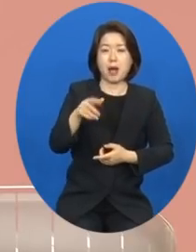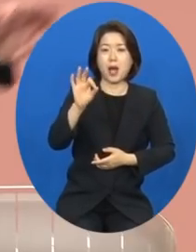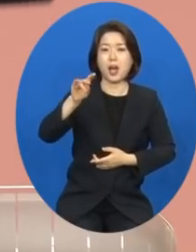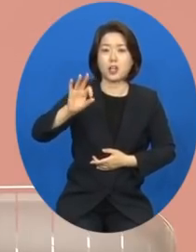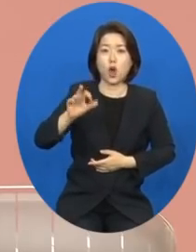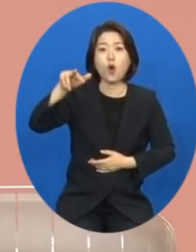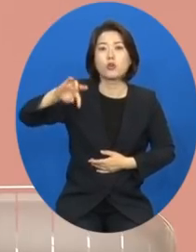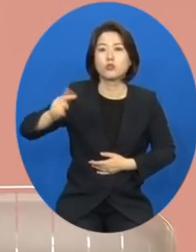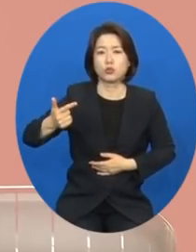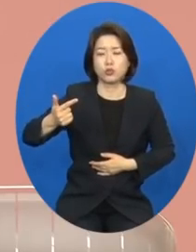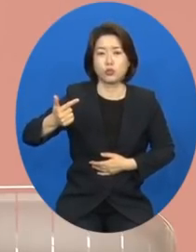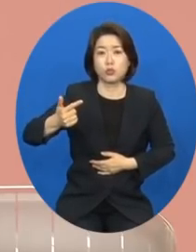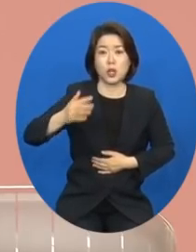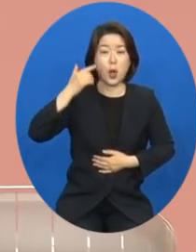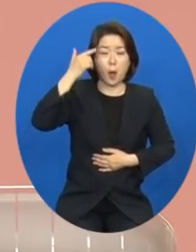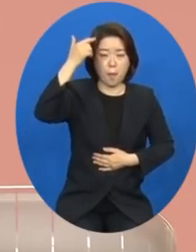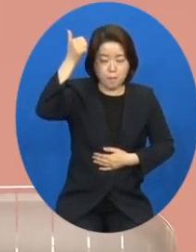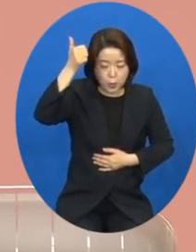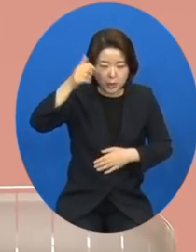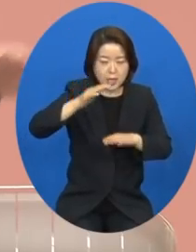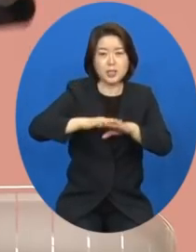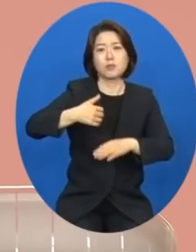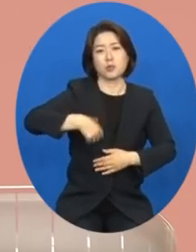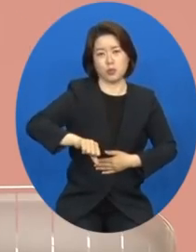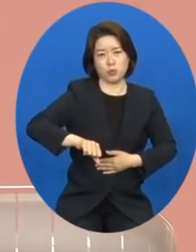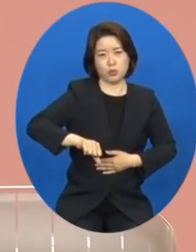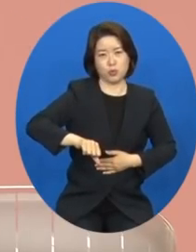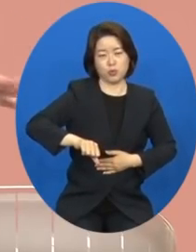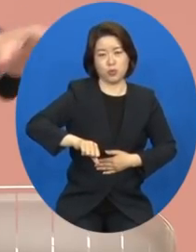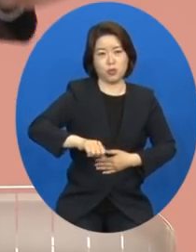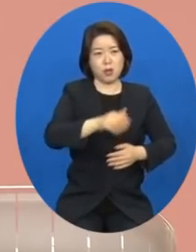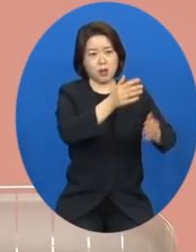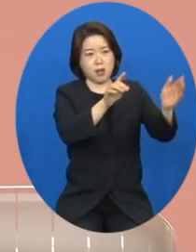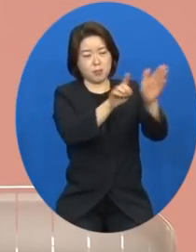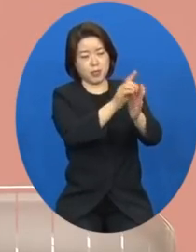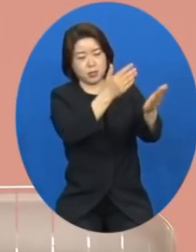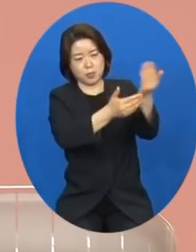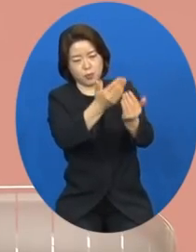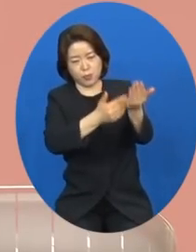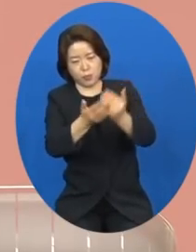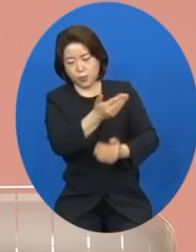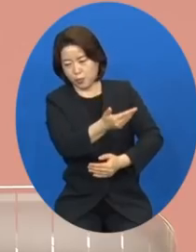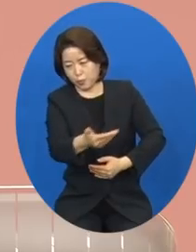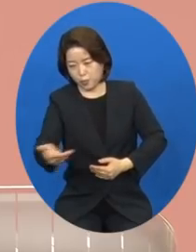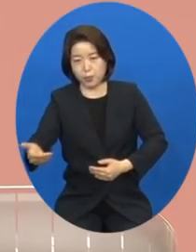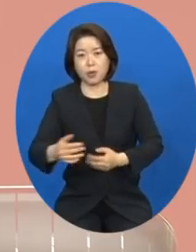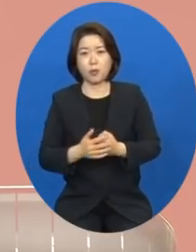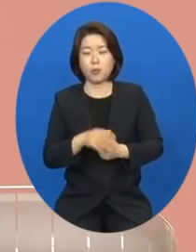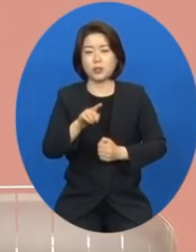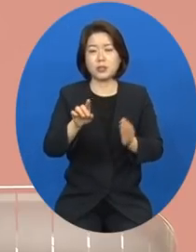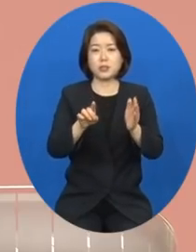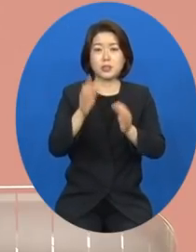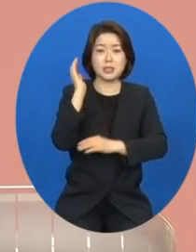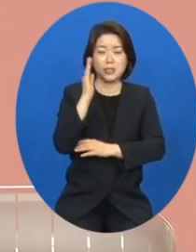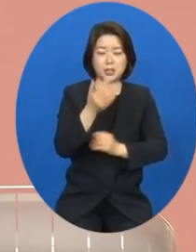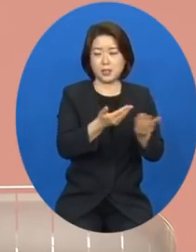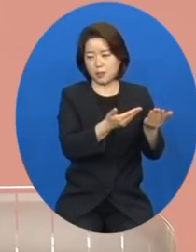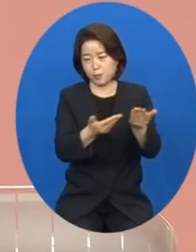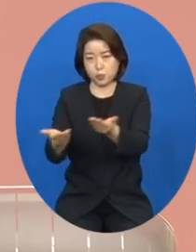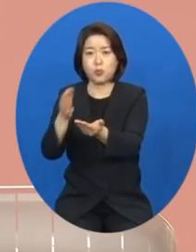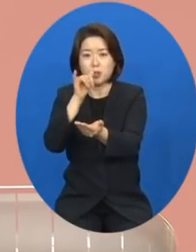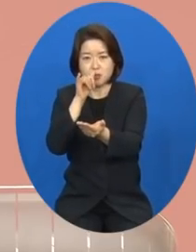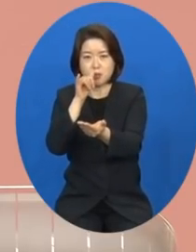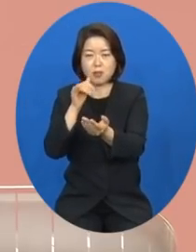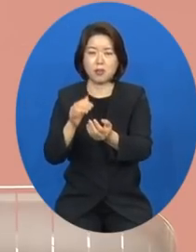손 주요 장로님을 따라 그 손 조에 까지 믿음이 계속 흘러가고 그 이야기가 전해졌던 것입니다